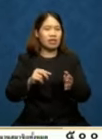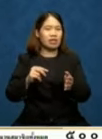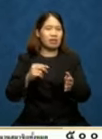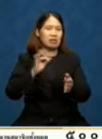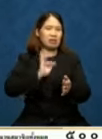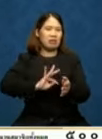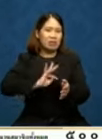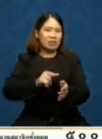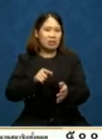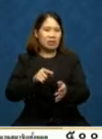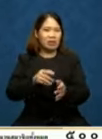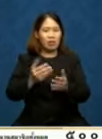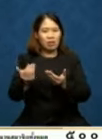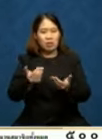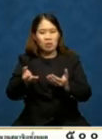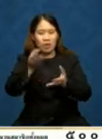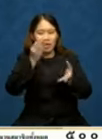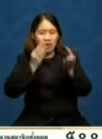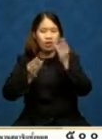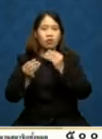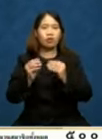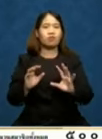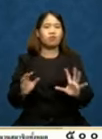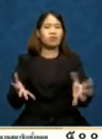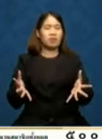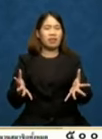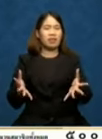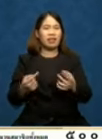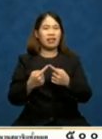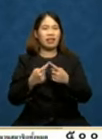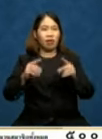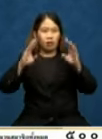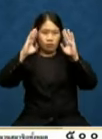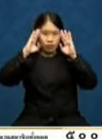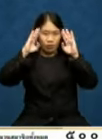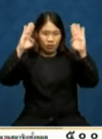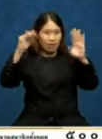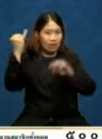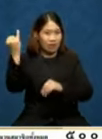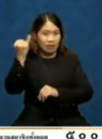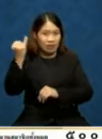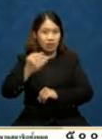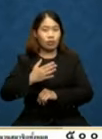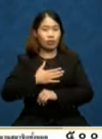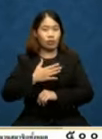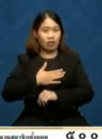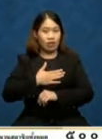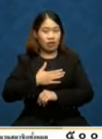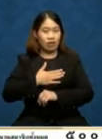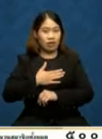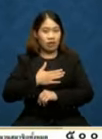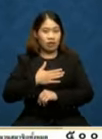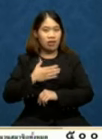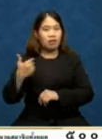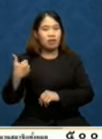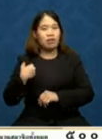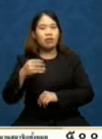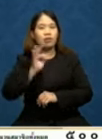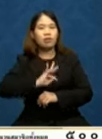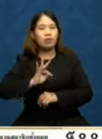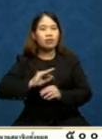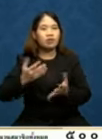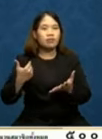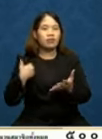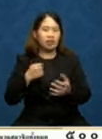มันไม่ได้ทำให้เขาเรียนรู้อะไรเลยครับมันเป็นการอินพุตประสบการณ์อันเลวร้ายในวัยเด็กสร้างรอยประทับในสมองและบาดแผล